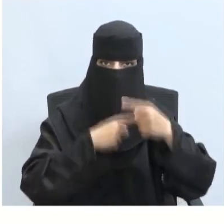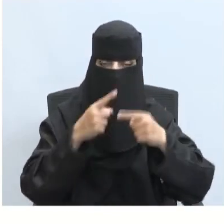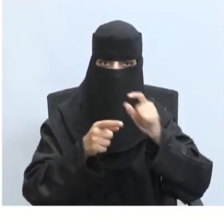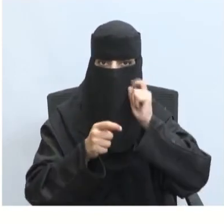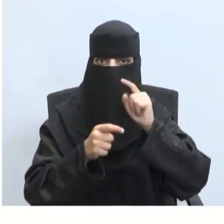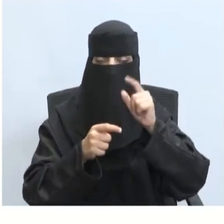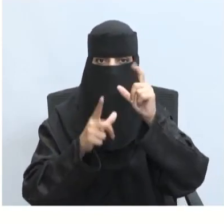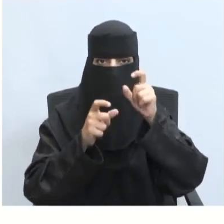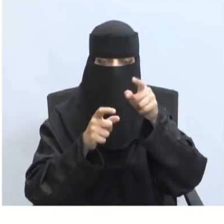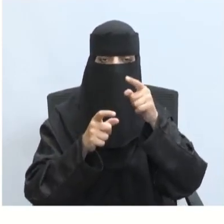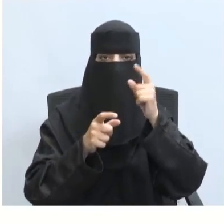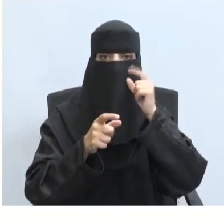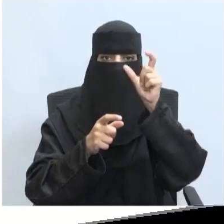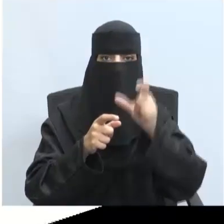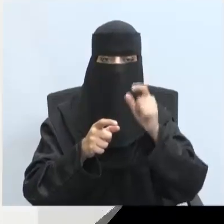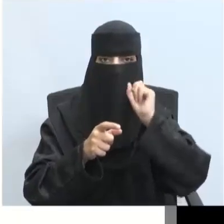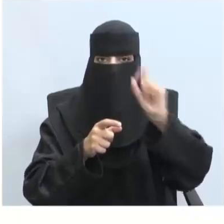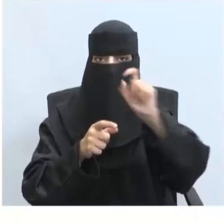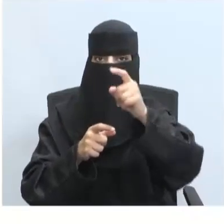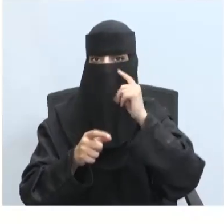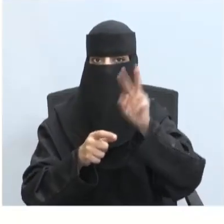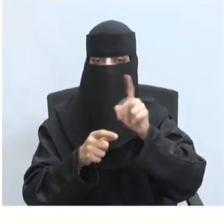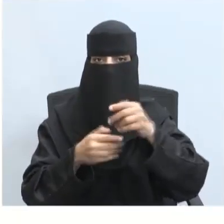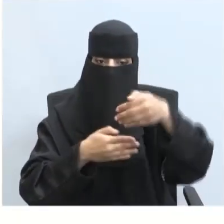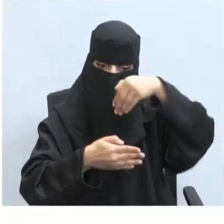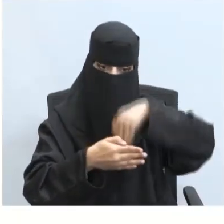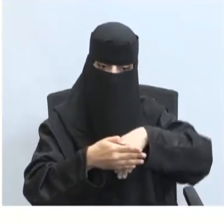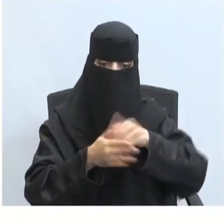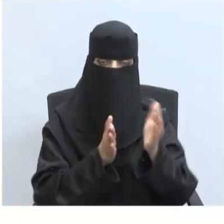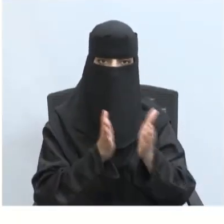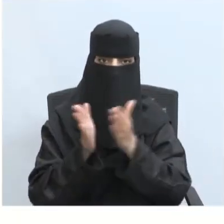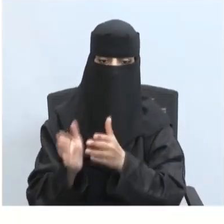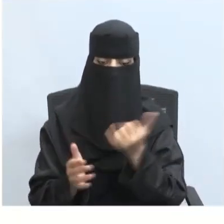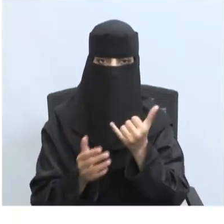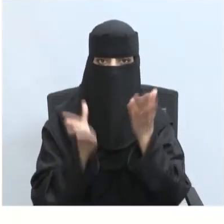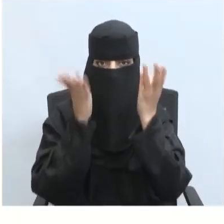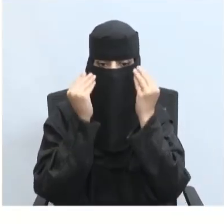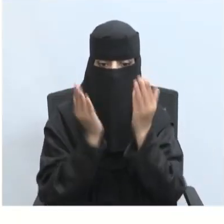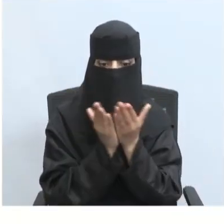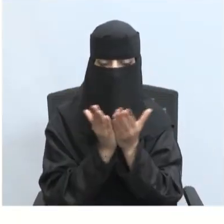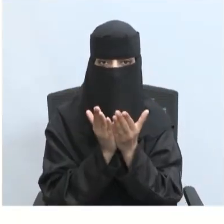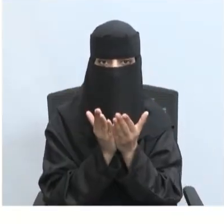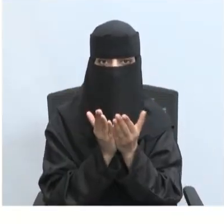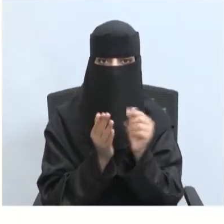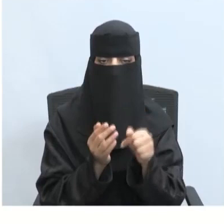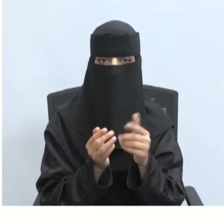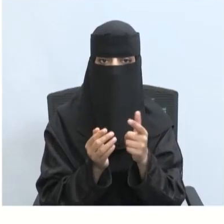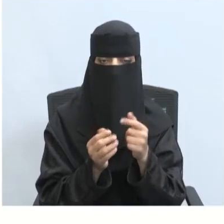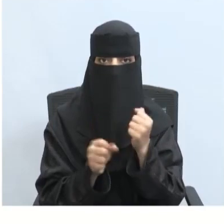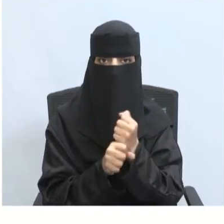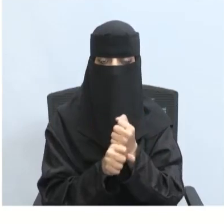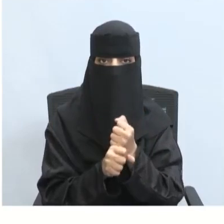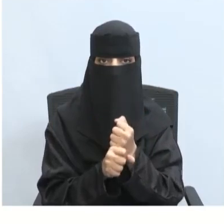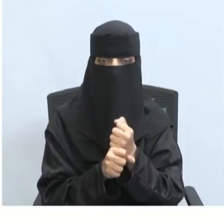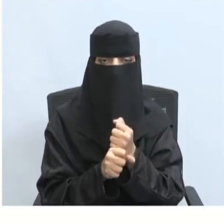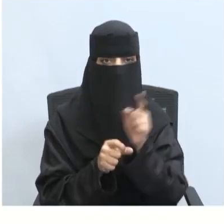في الشخص المصاب بطول النظر تتكون خلف الشبكيه اذا اهم ما تعلمناه في درسنا لهذا اليوم طرقنا